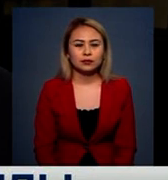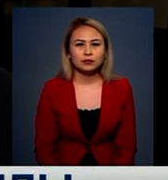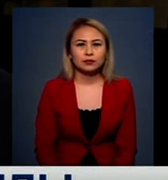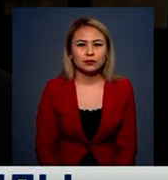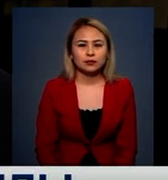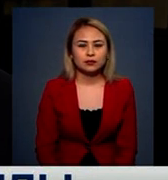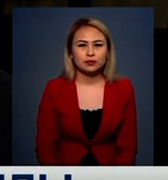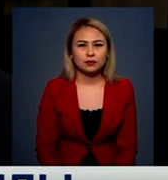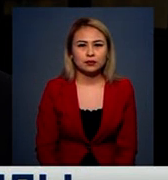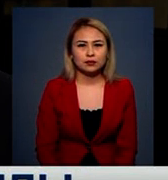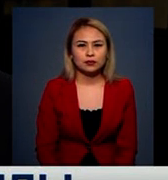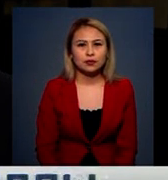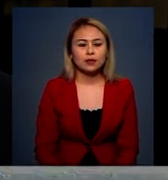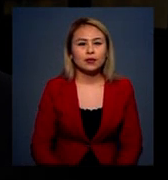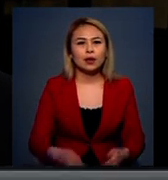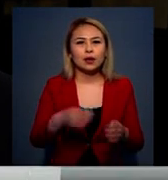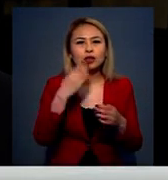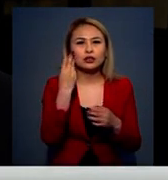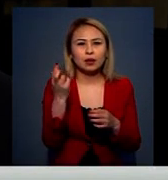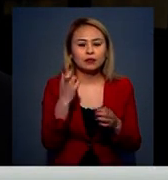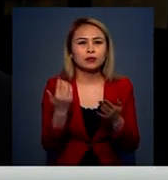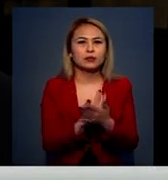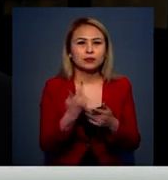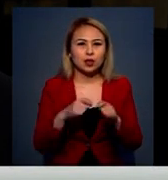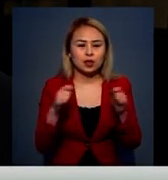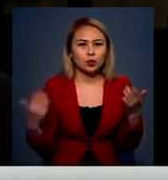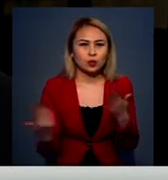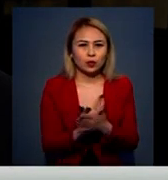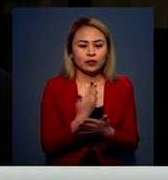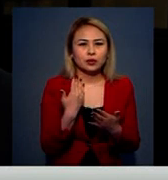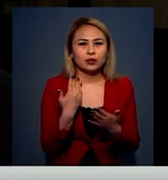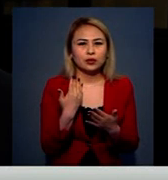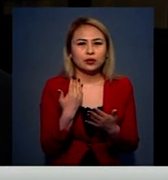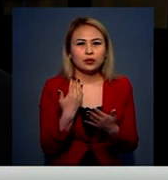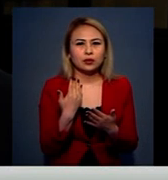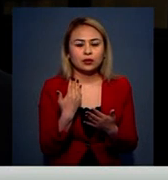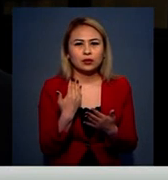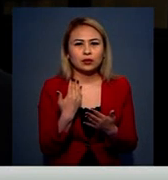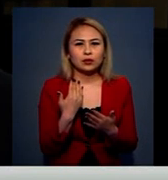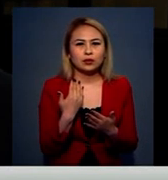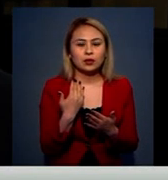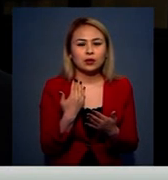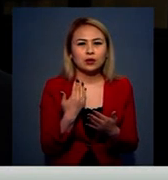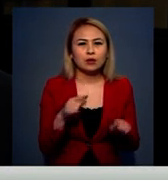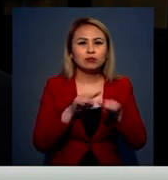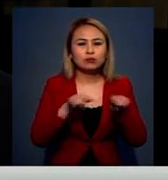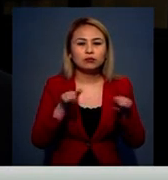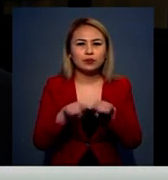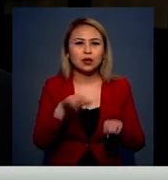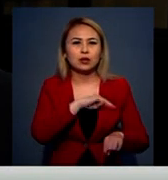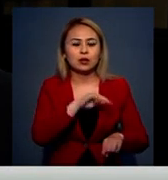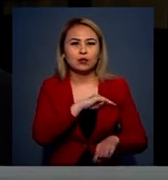Штабтың құрамы екі бағытта жұмыс істейді. Ол негізгі жалпы бағыт қой, оның ішіндегі мынау үгіт насихат